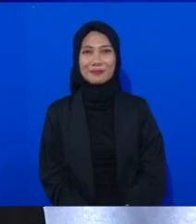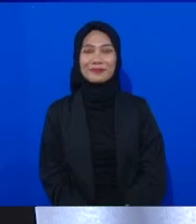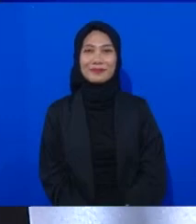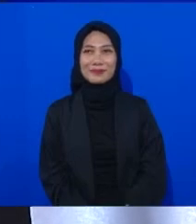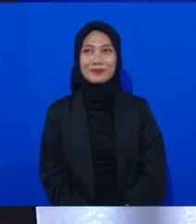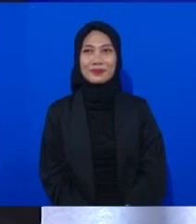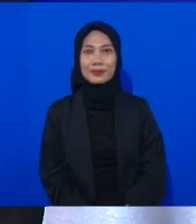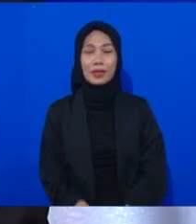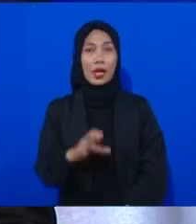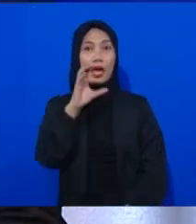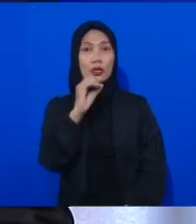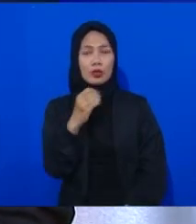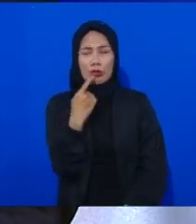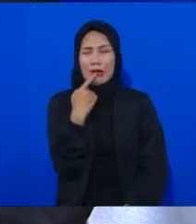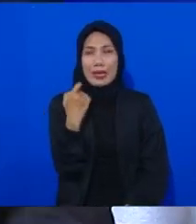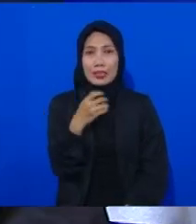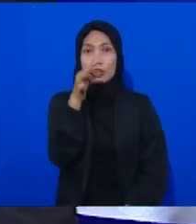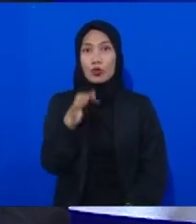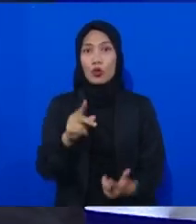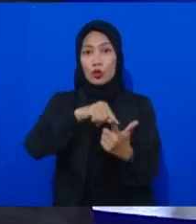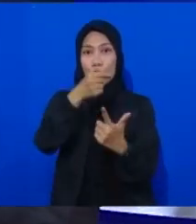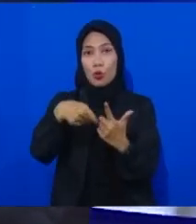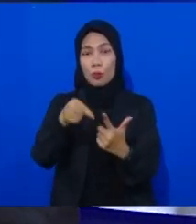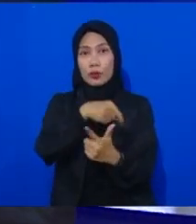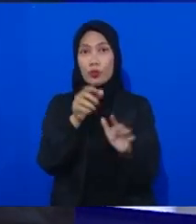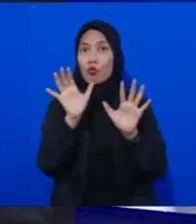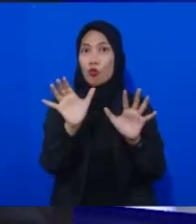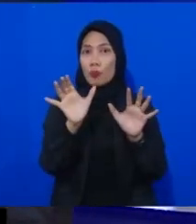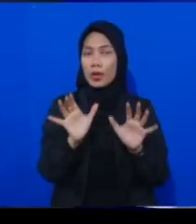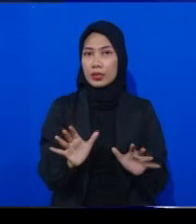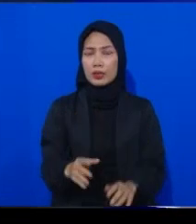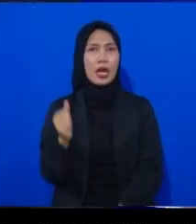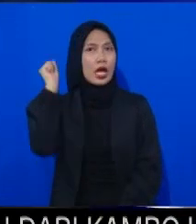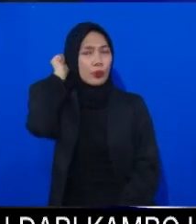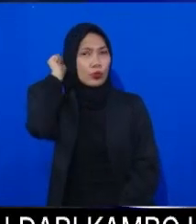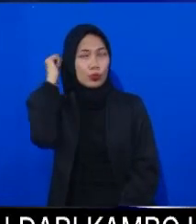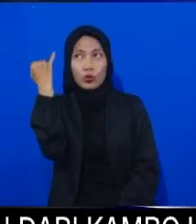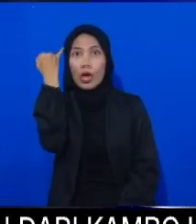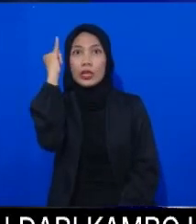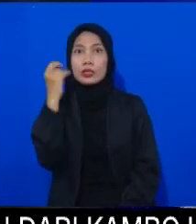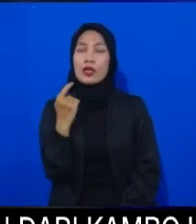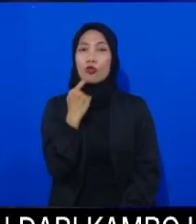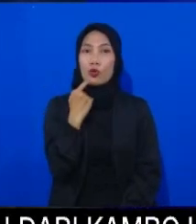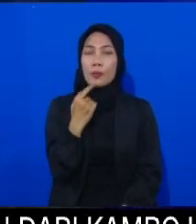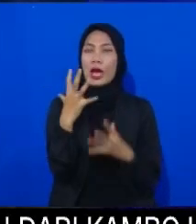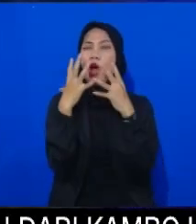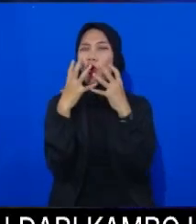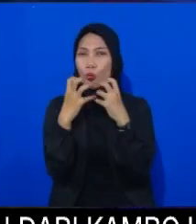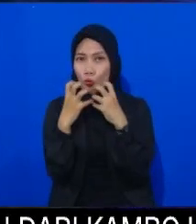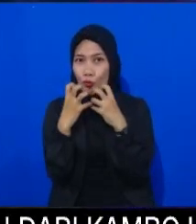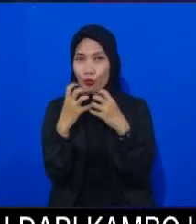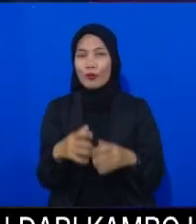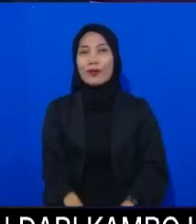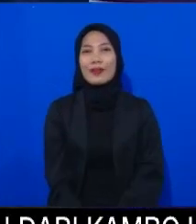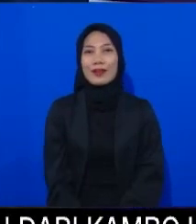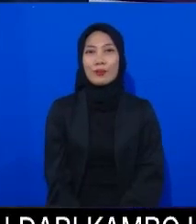banyaknya telur asin di Lumajang membuat seorang ibu rumah tangga berinovasi membuat kerupuk telur asin dalam satu bulan pembuat kerupuk telur asin bisa mendapatkan